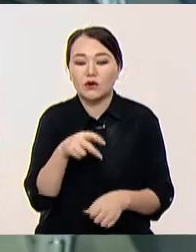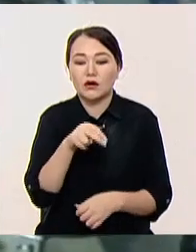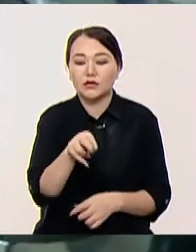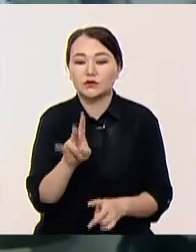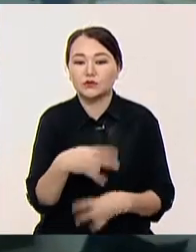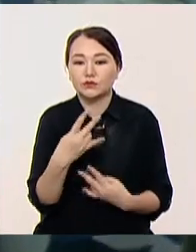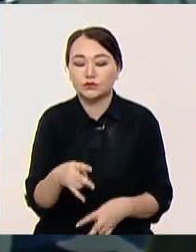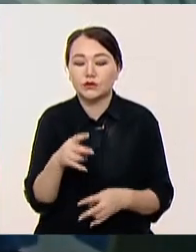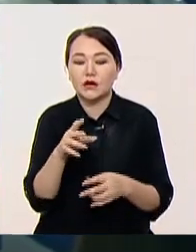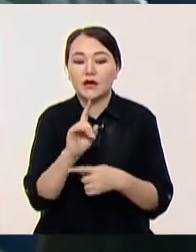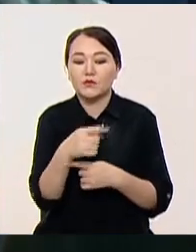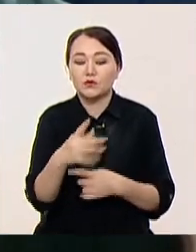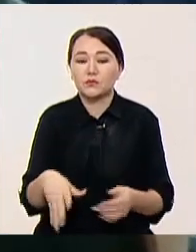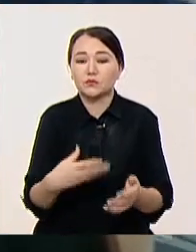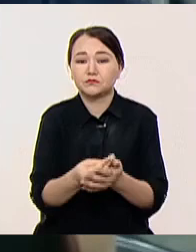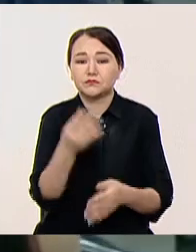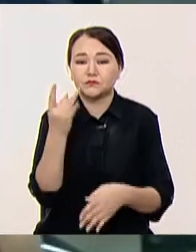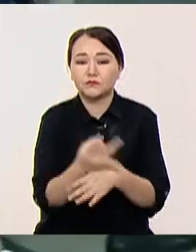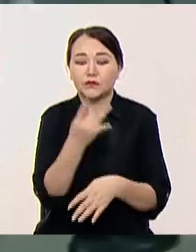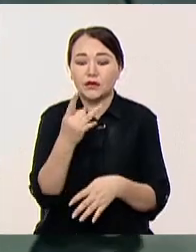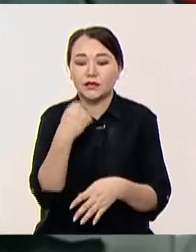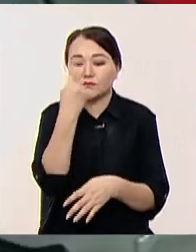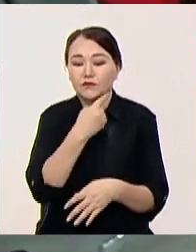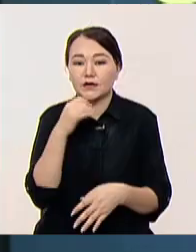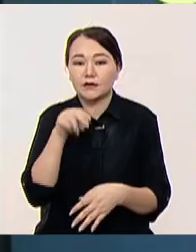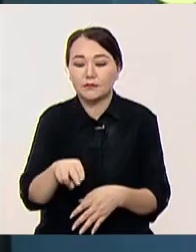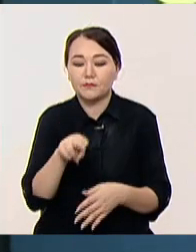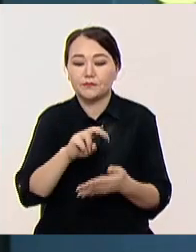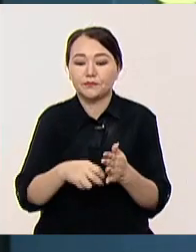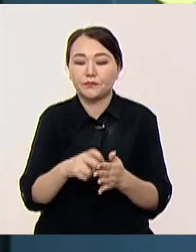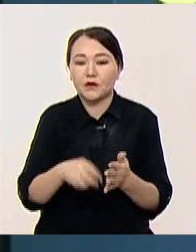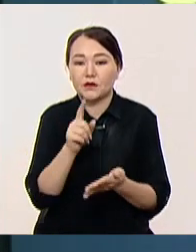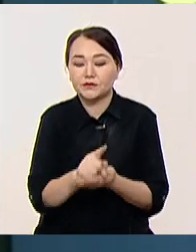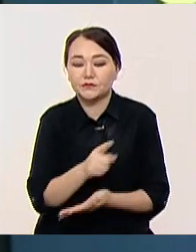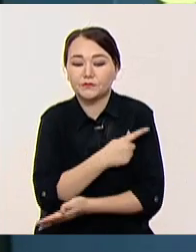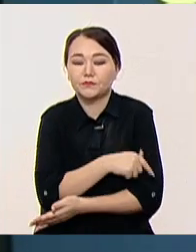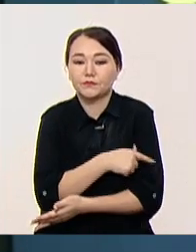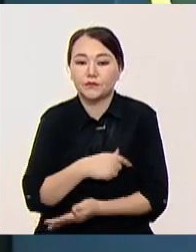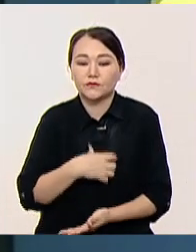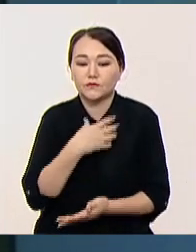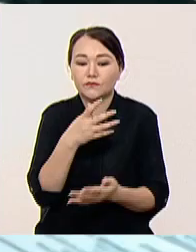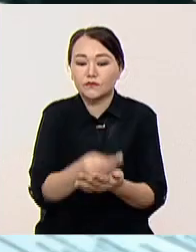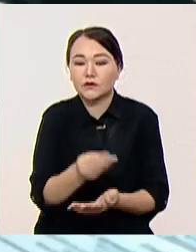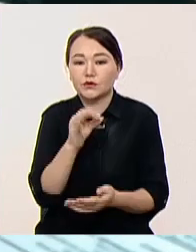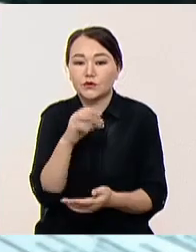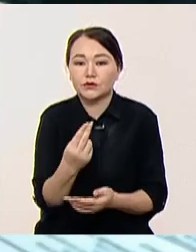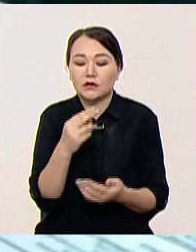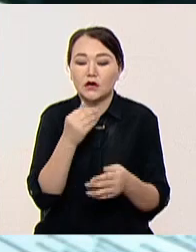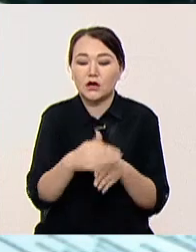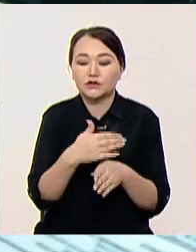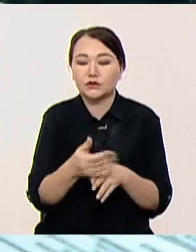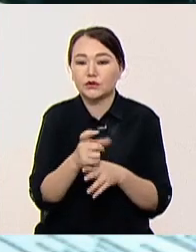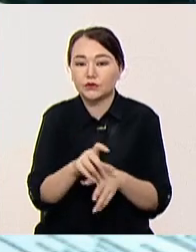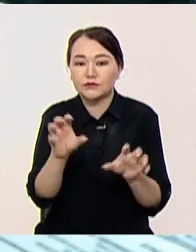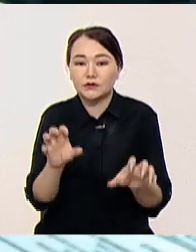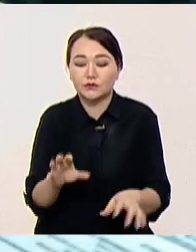ходить. Объединенный платеж включает в себя индивидуальный подоходный налог, обязательные пенсионные взносы, социальные отчисления, которые